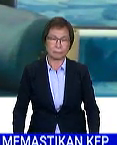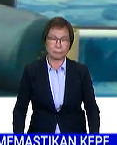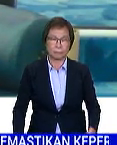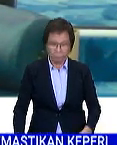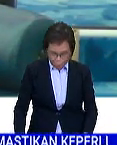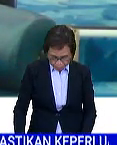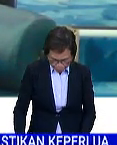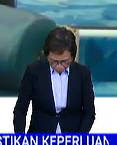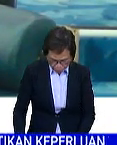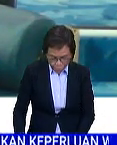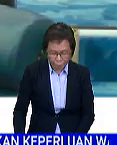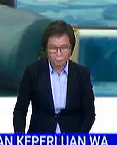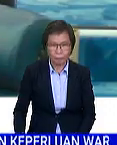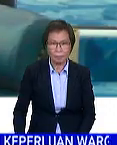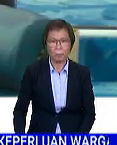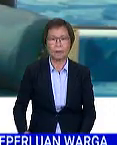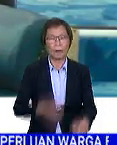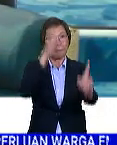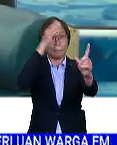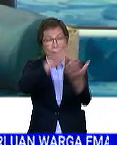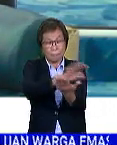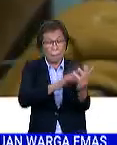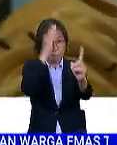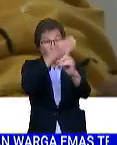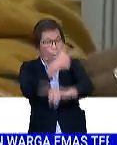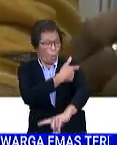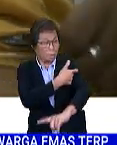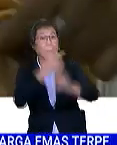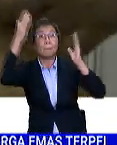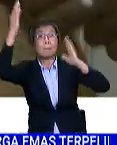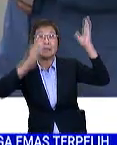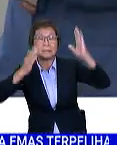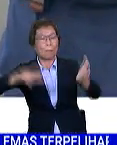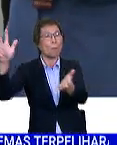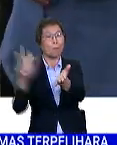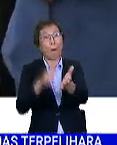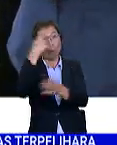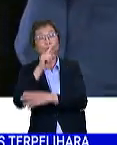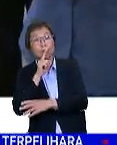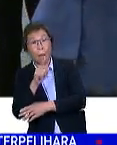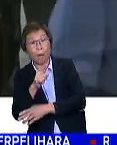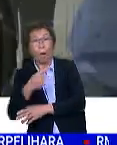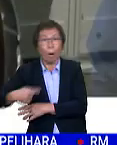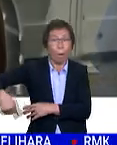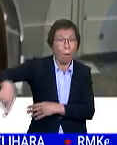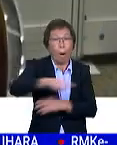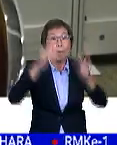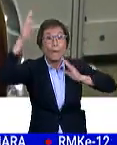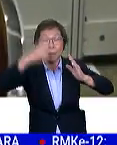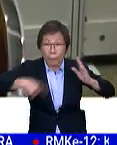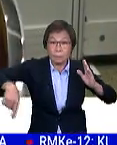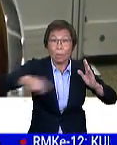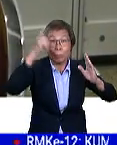Pelan Hala Tuju Pembangunan Vaksin Negara juga sedang dimuktamadkan bagi memastikan Malaysia